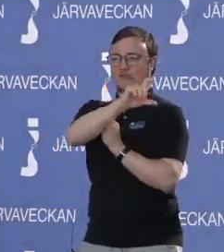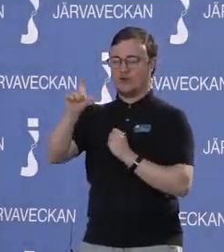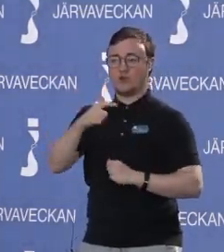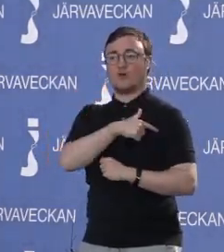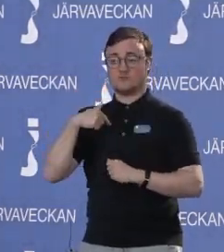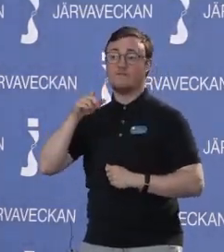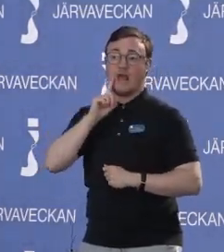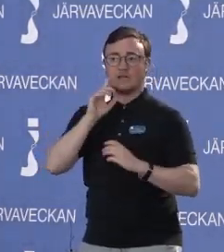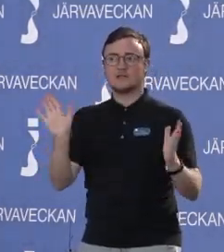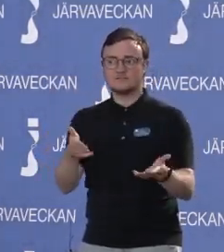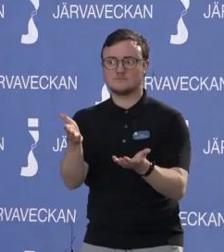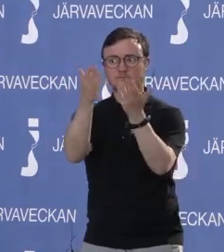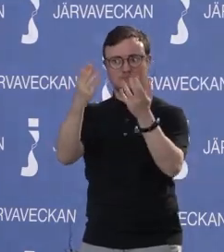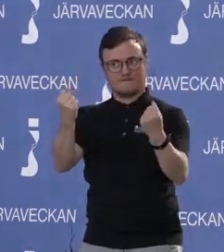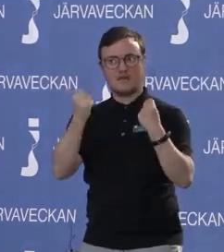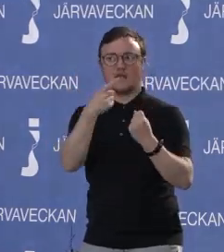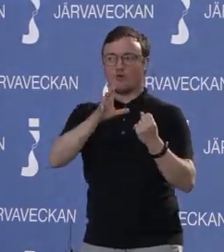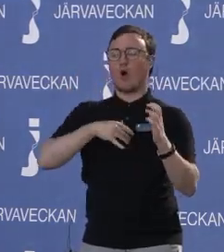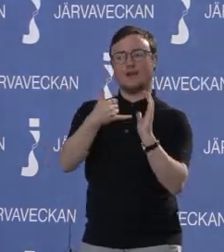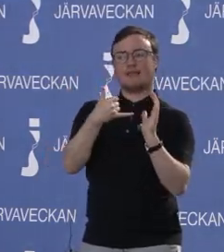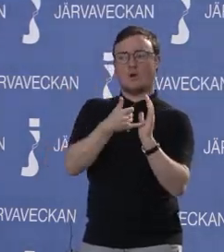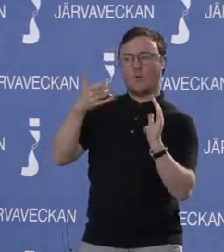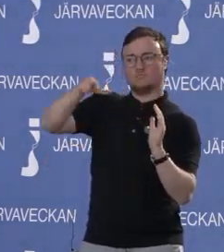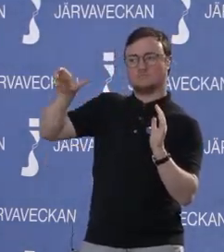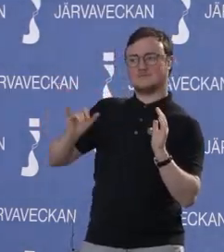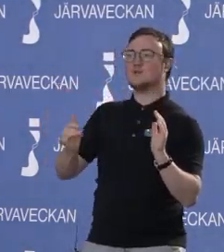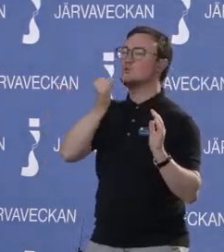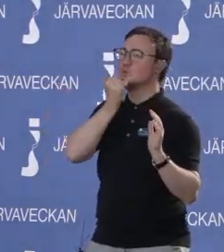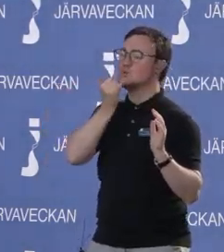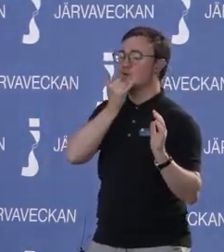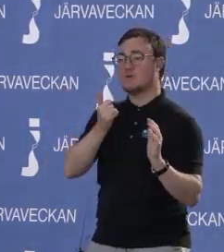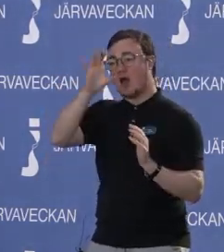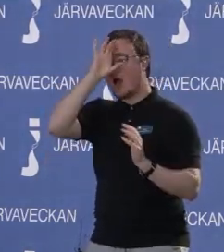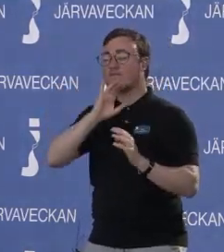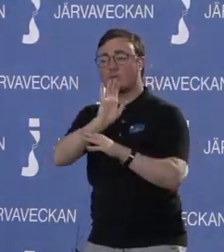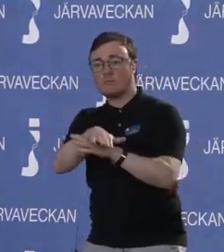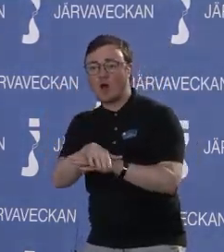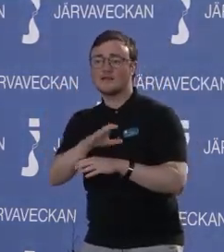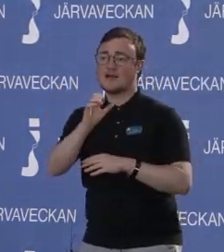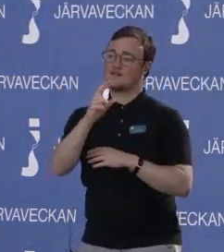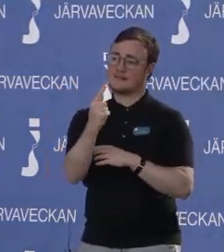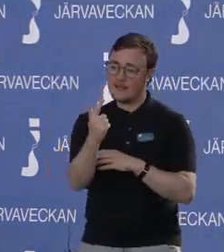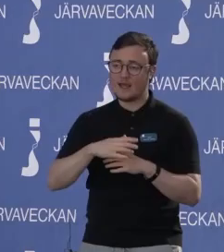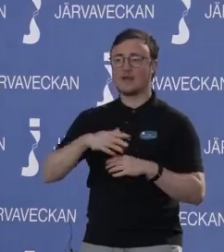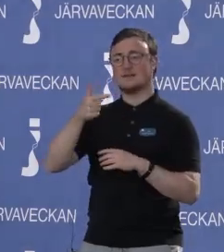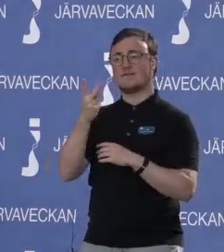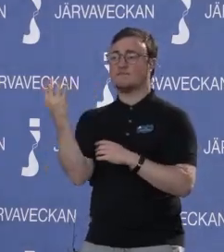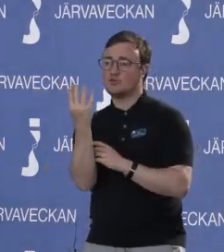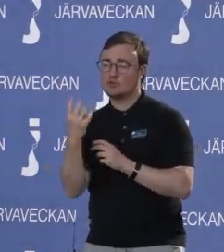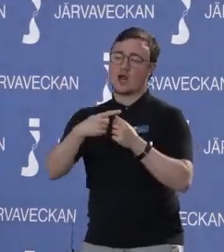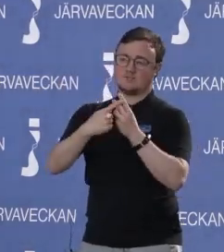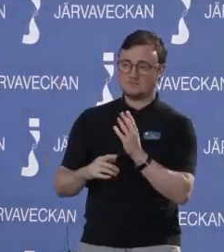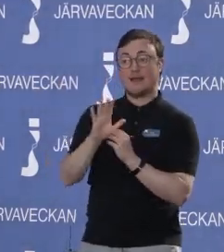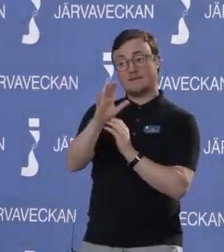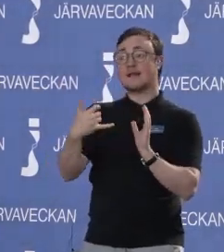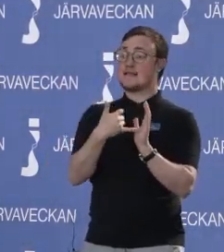uppmuntrar för att ha sitt innehåll på YouTube, vilket de också har. Vi har Aftonbladet, SVT, TV4 och så vidare. Så deras innehåll finns på